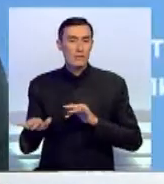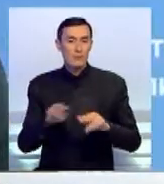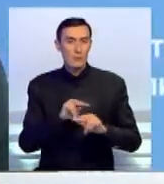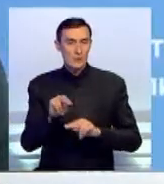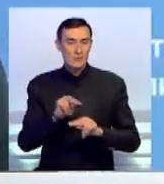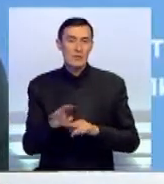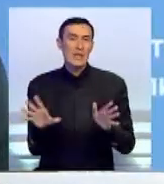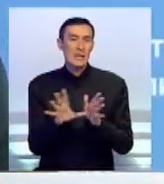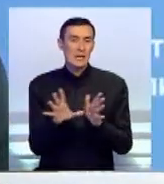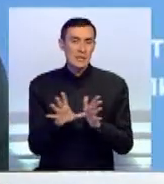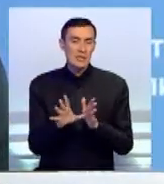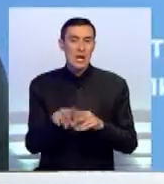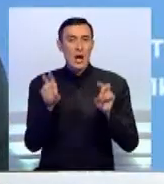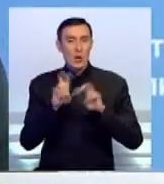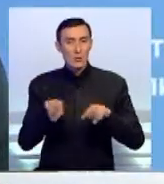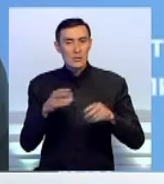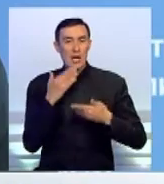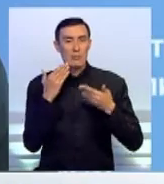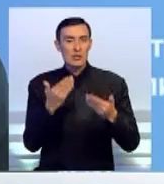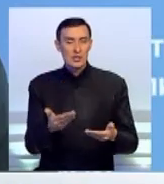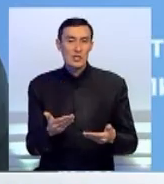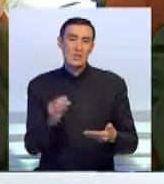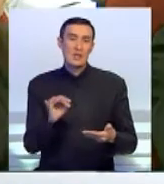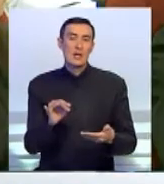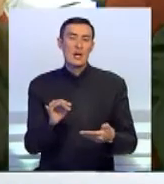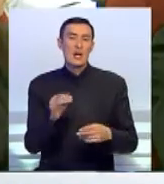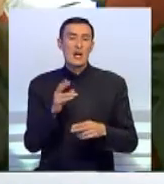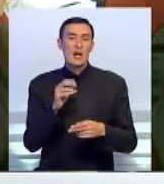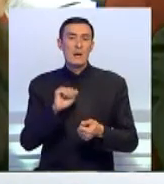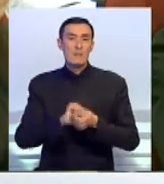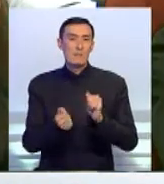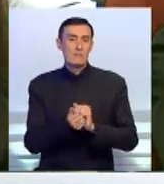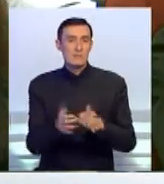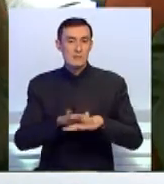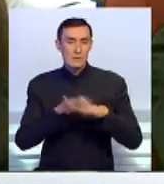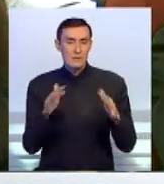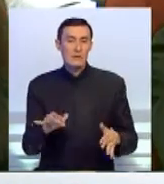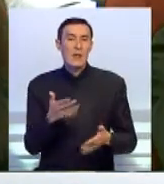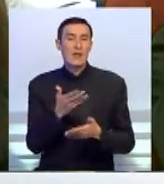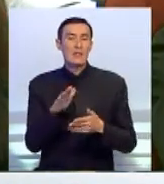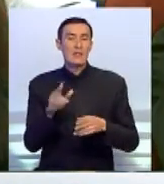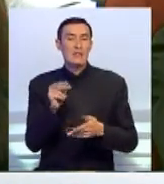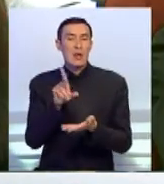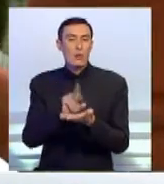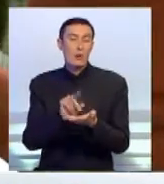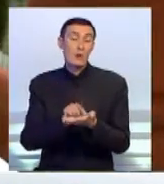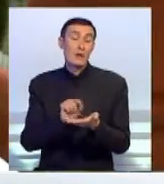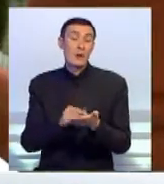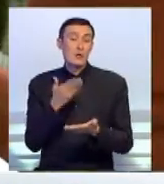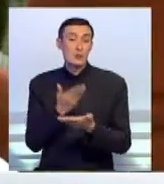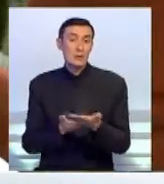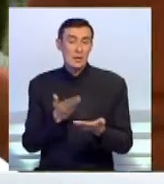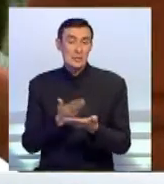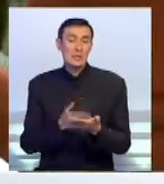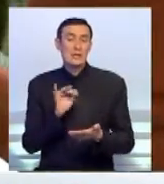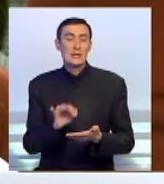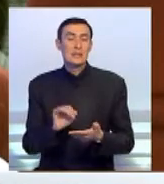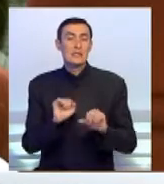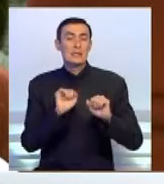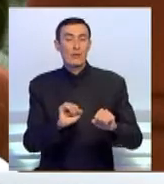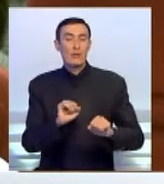как энергетический аудит, обращение твердобытовых отходов, налоговых консультаций и профессиональной деятельности